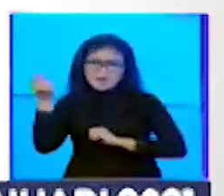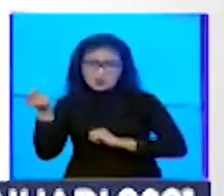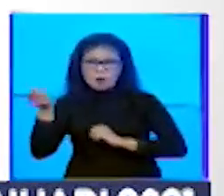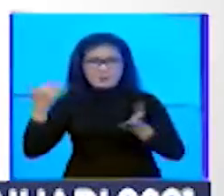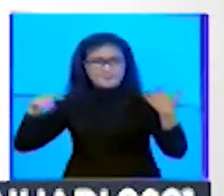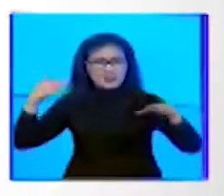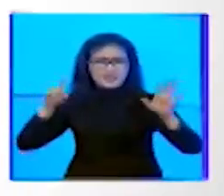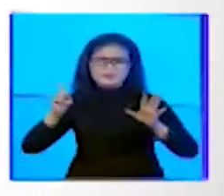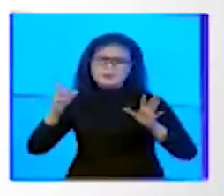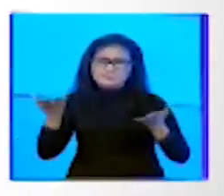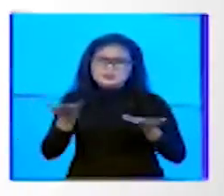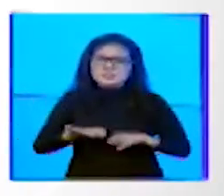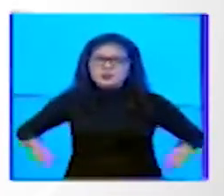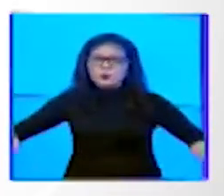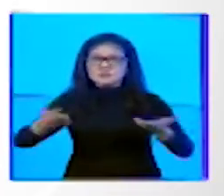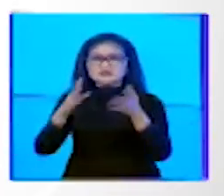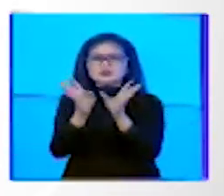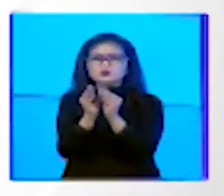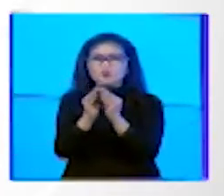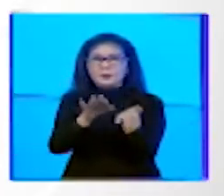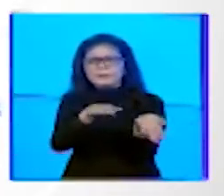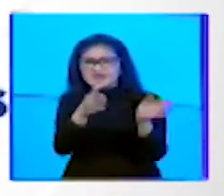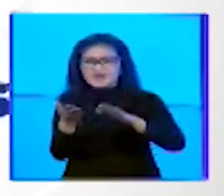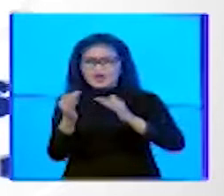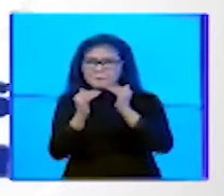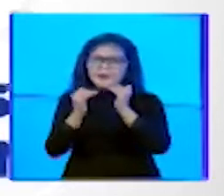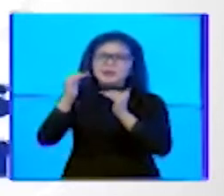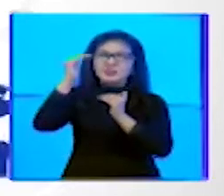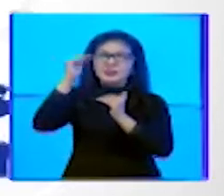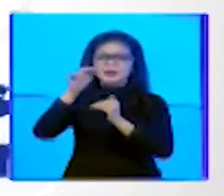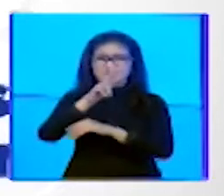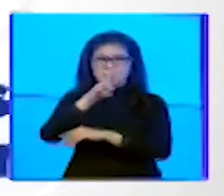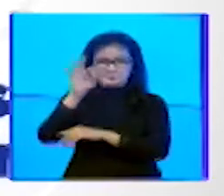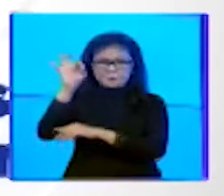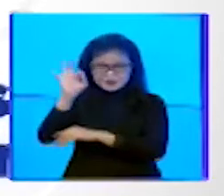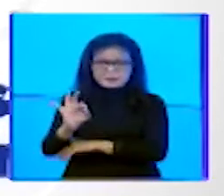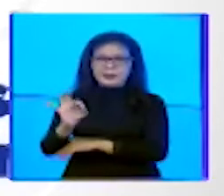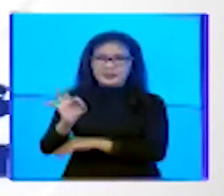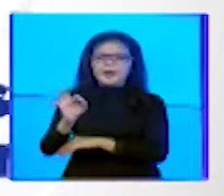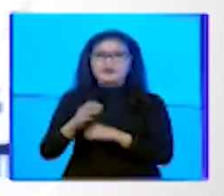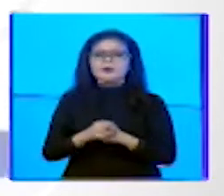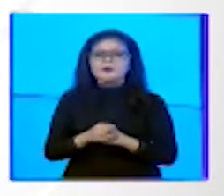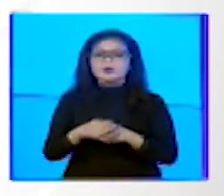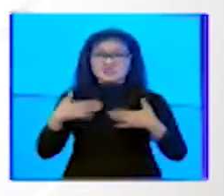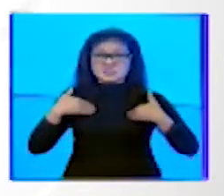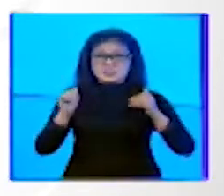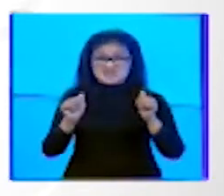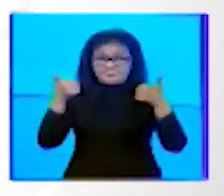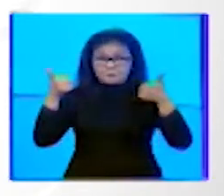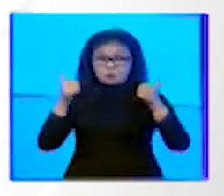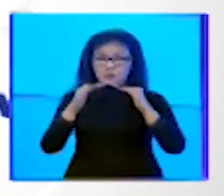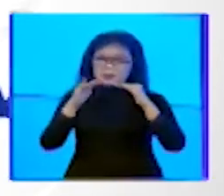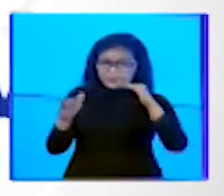ini angka kematian di atas rata-rata kematian nasional atau 3%. Tingkat kesembuhan di bawah rata-rata kesembuhan nasional yaitu di